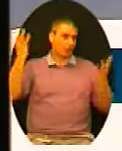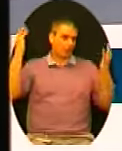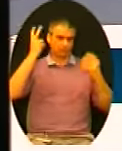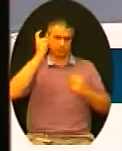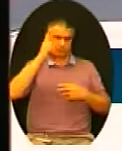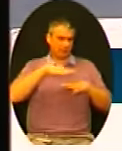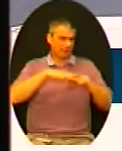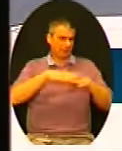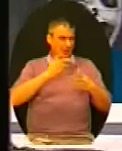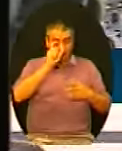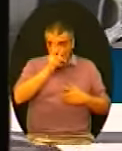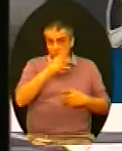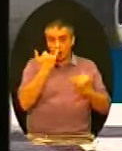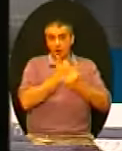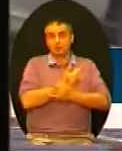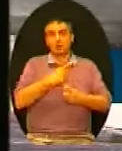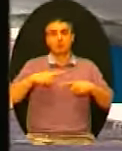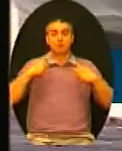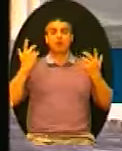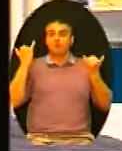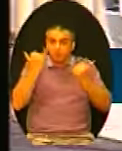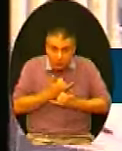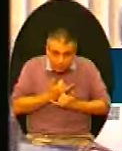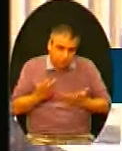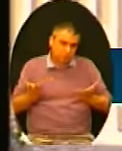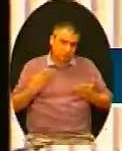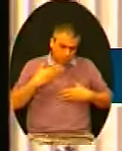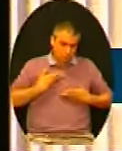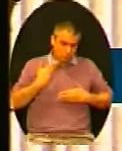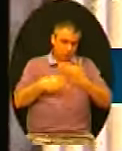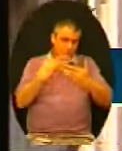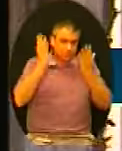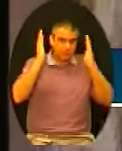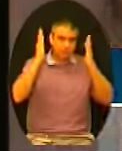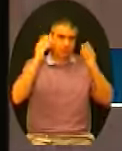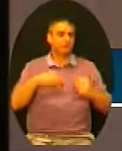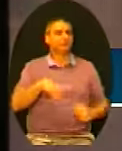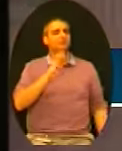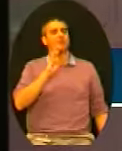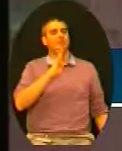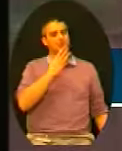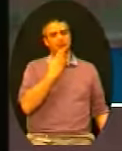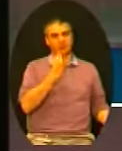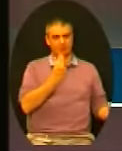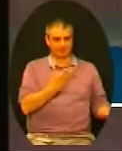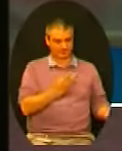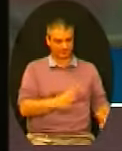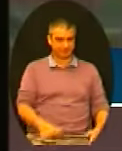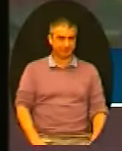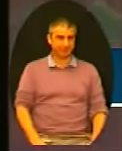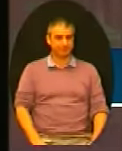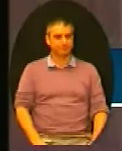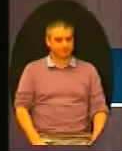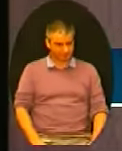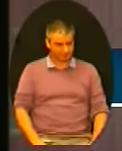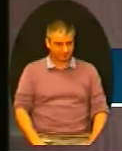סליחה, בן אדם יכול לטעות בחיים, טעינו, תנו לנו להתקדם הלאה, מה קרה? שלמה בן עזרא, אנחנו נסתפק בדברים האלה. תודה רבה לך.